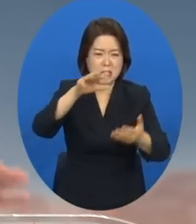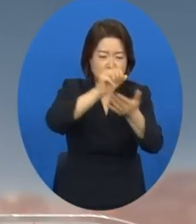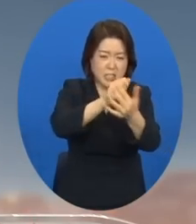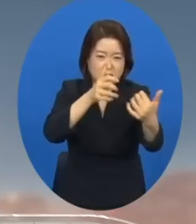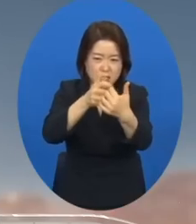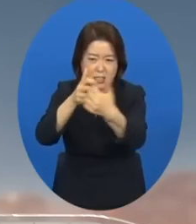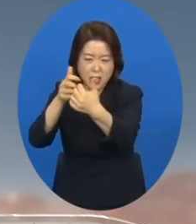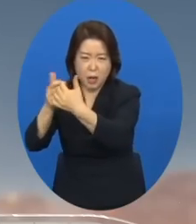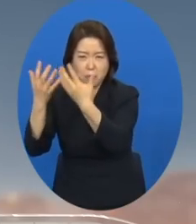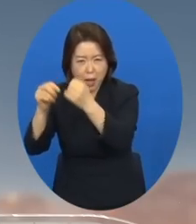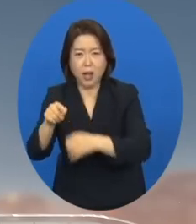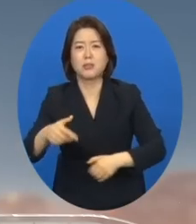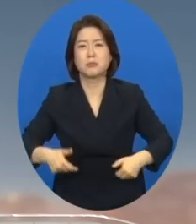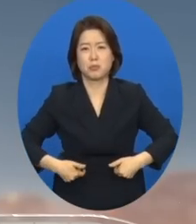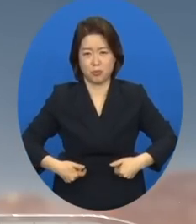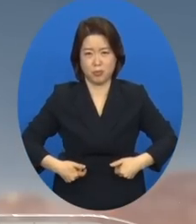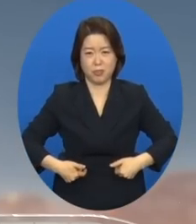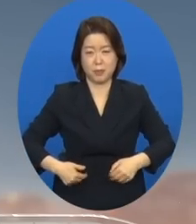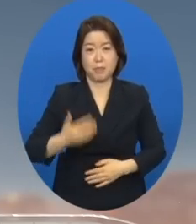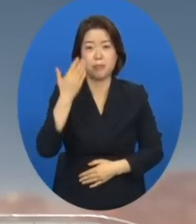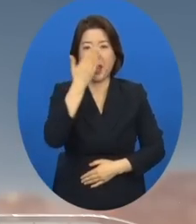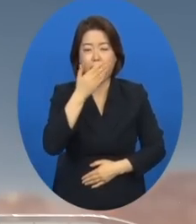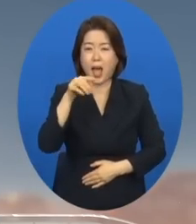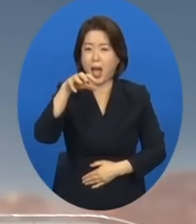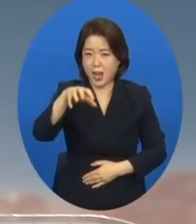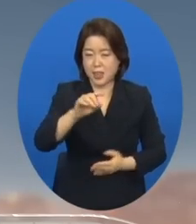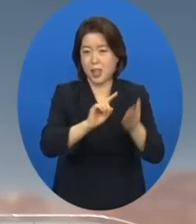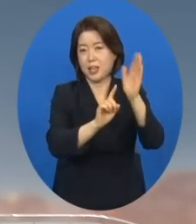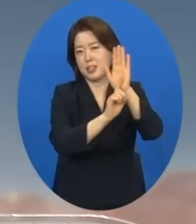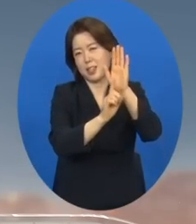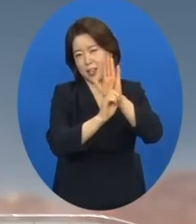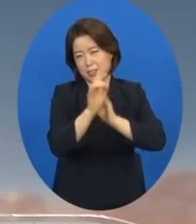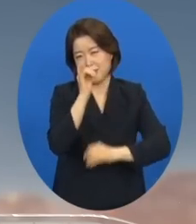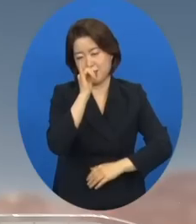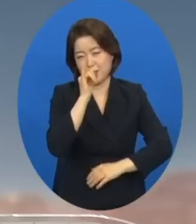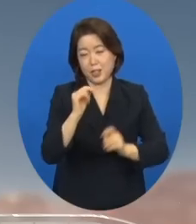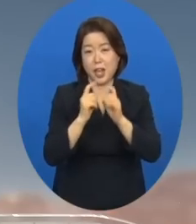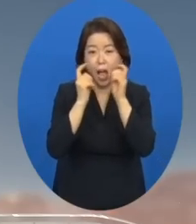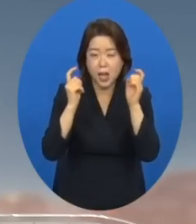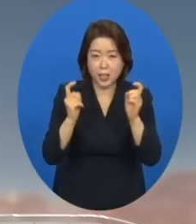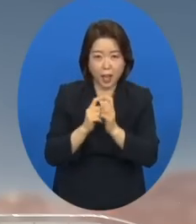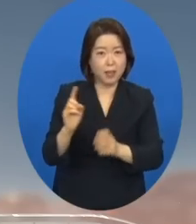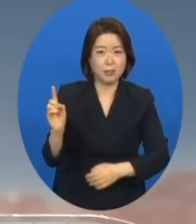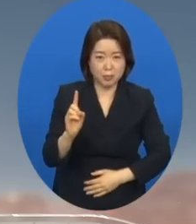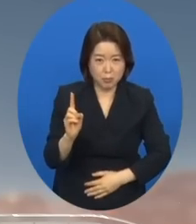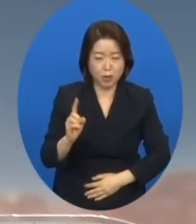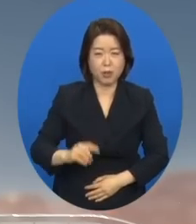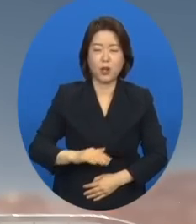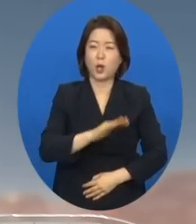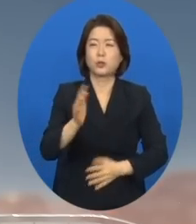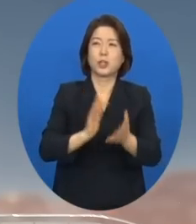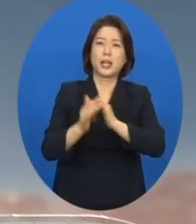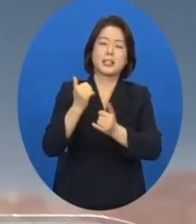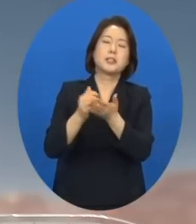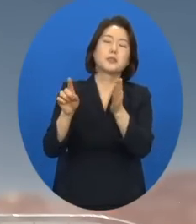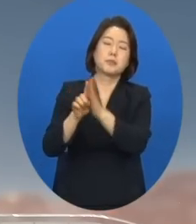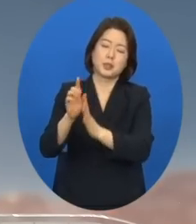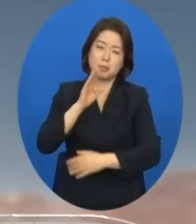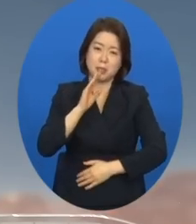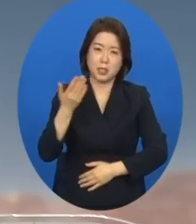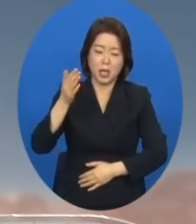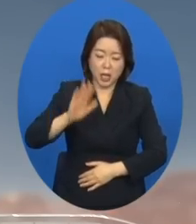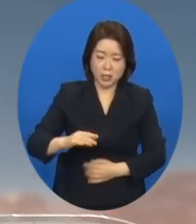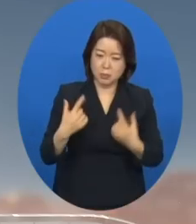여러분 가나안 땅이 상징하는 것이 있어요 일단 개인적으로는 뭐냐면 우리가 예수님 믿지만 여전히